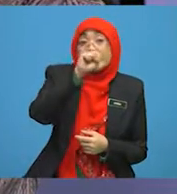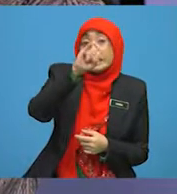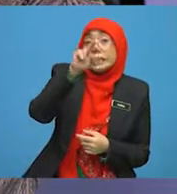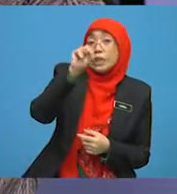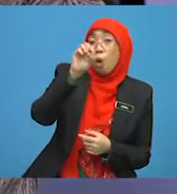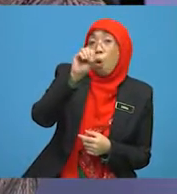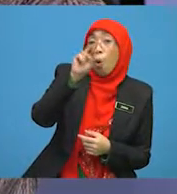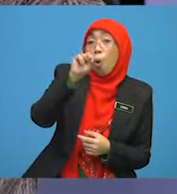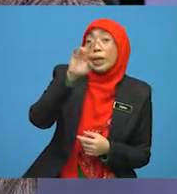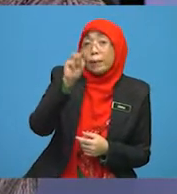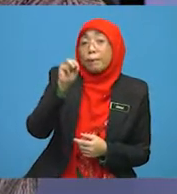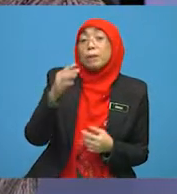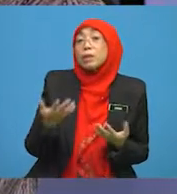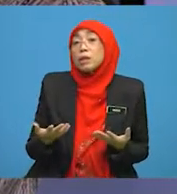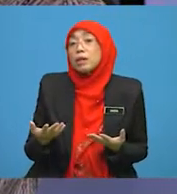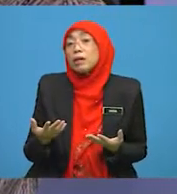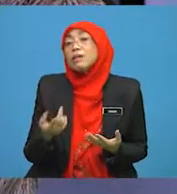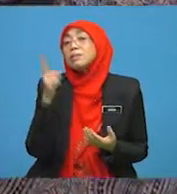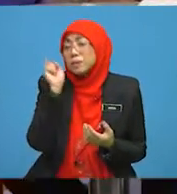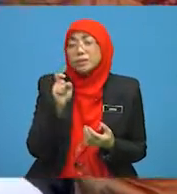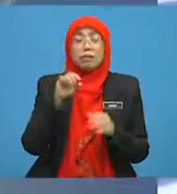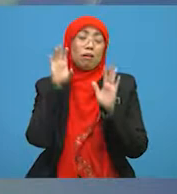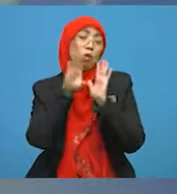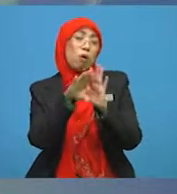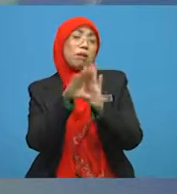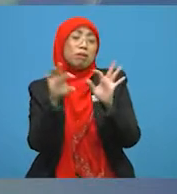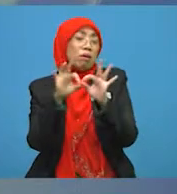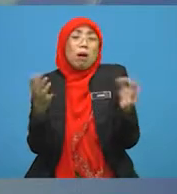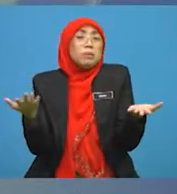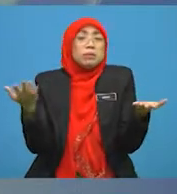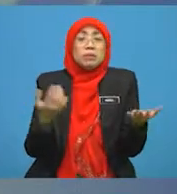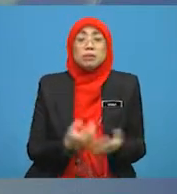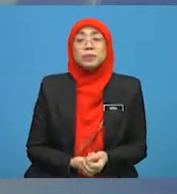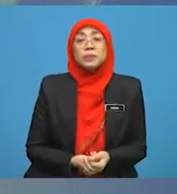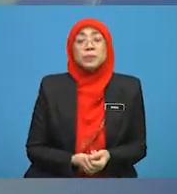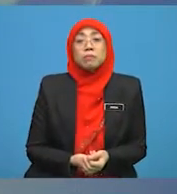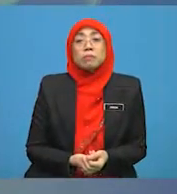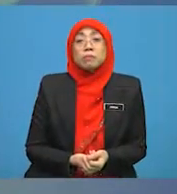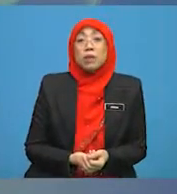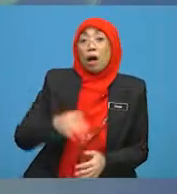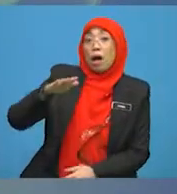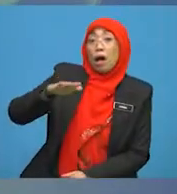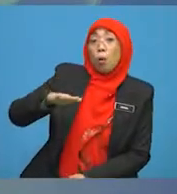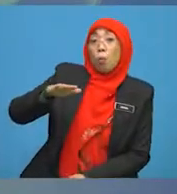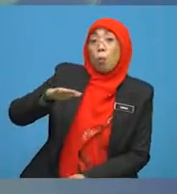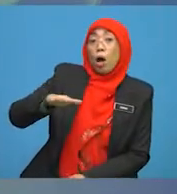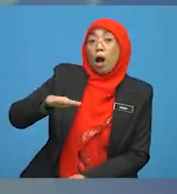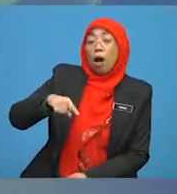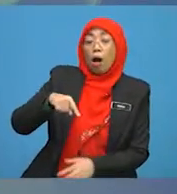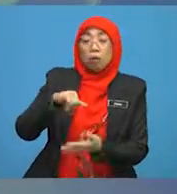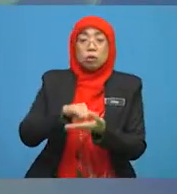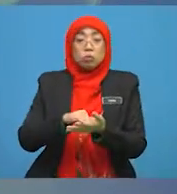marilah kita lihat contoh ayat berikut. Ayat pertama, budak itu sungguh